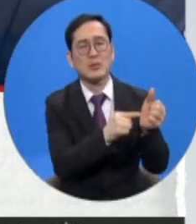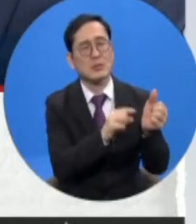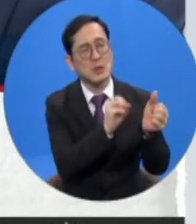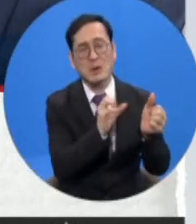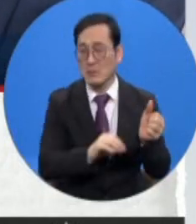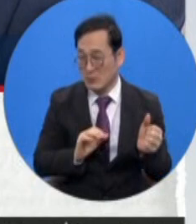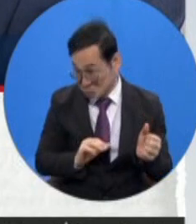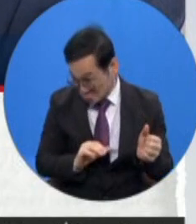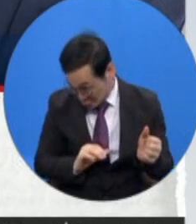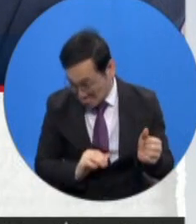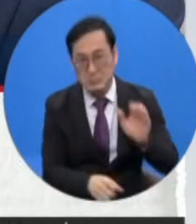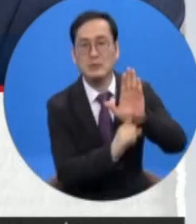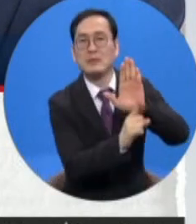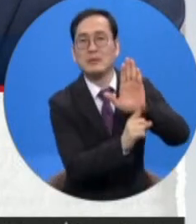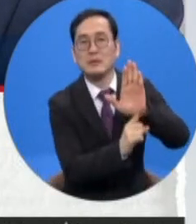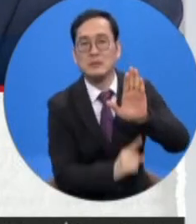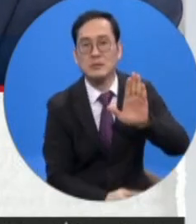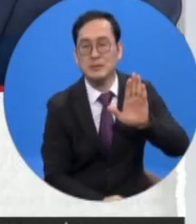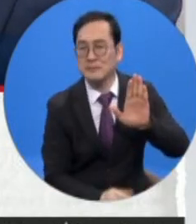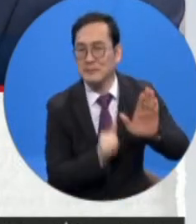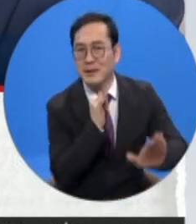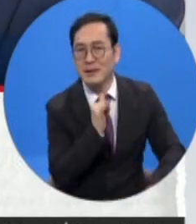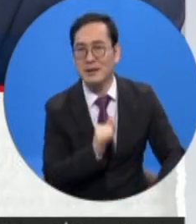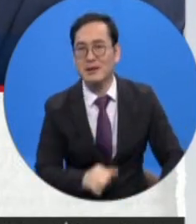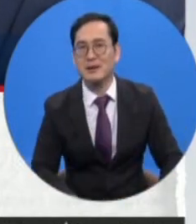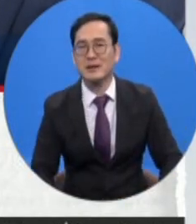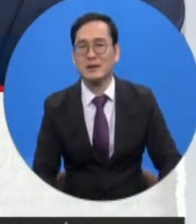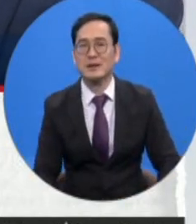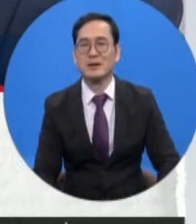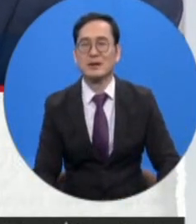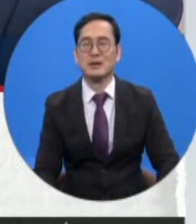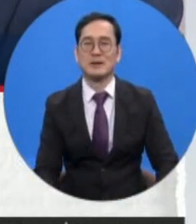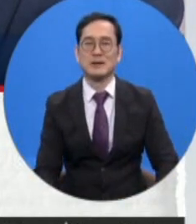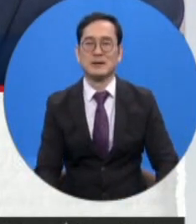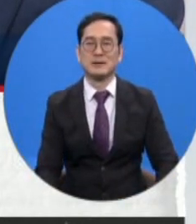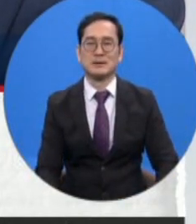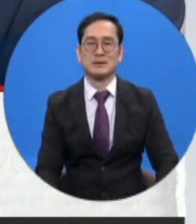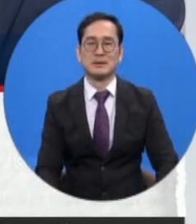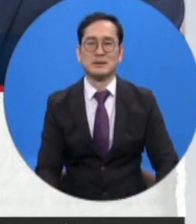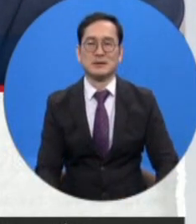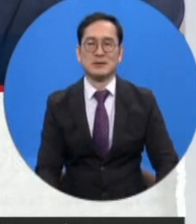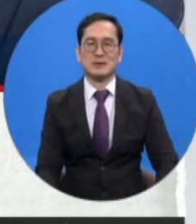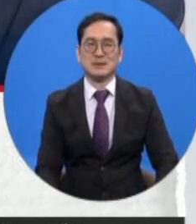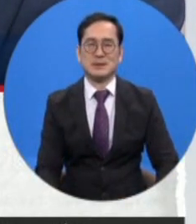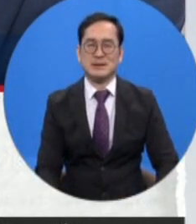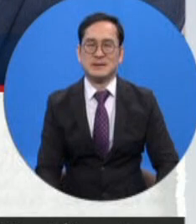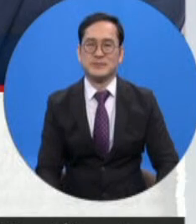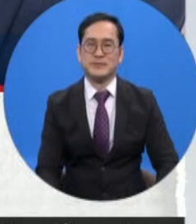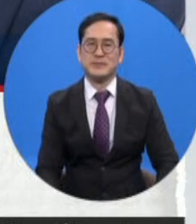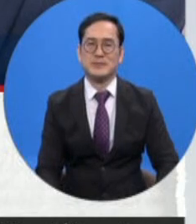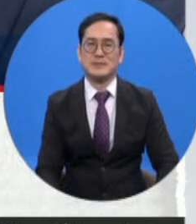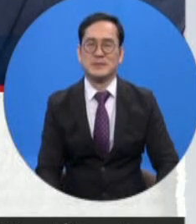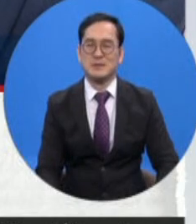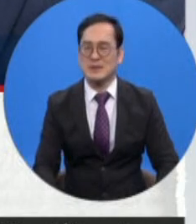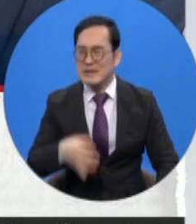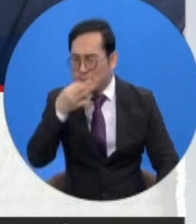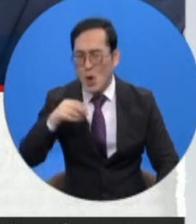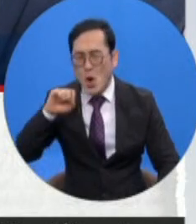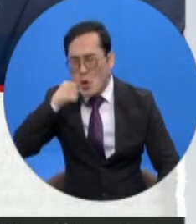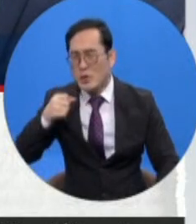생각이 들어요. 그러니까 현실을 좀 더 직시하고 또 그야말로 어떤 그 이럴 때일수록 당정 협의를